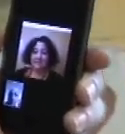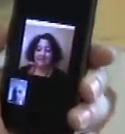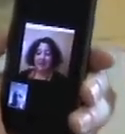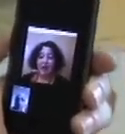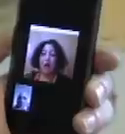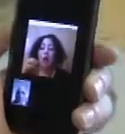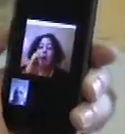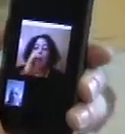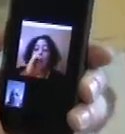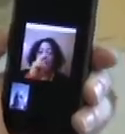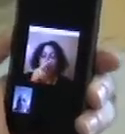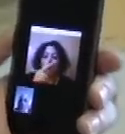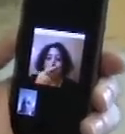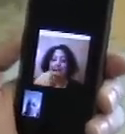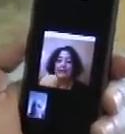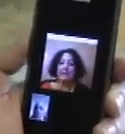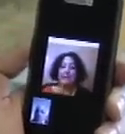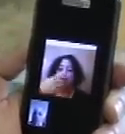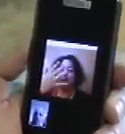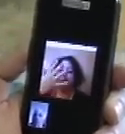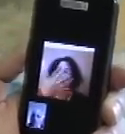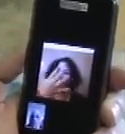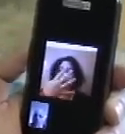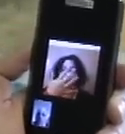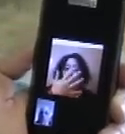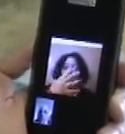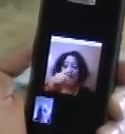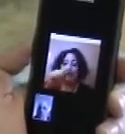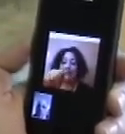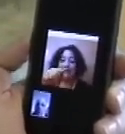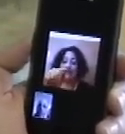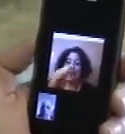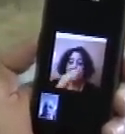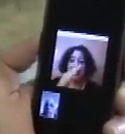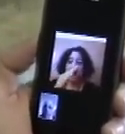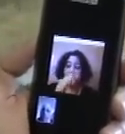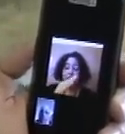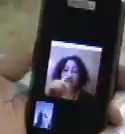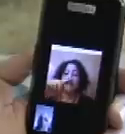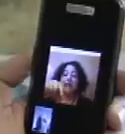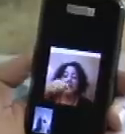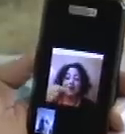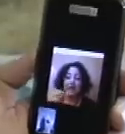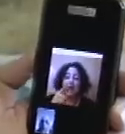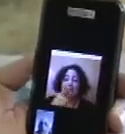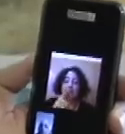Okay, ich bin um 5 Uhr bei dir zu Hause. Dann gehen wir zusammen zum